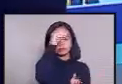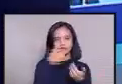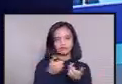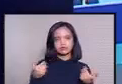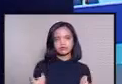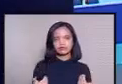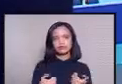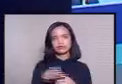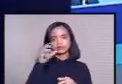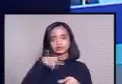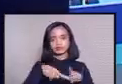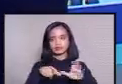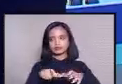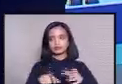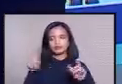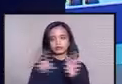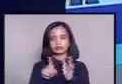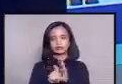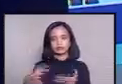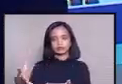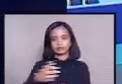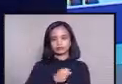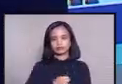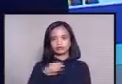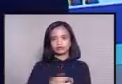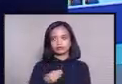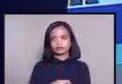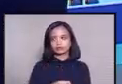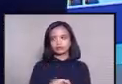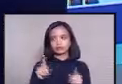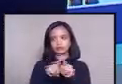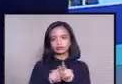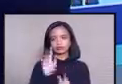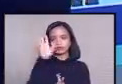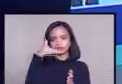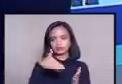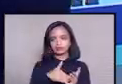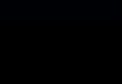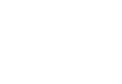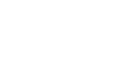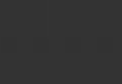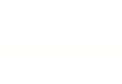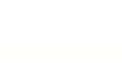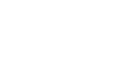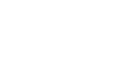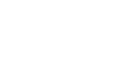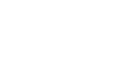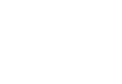mangolekta ng bayad para rito. May multang 5,000 kada araw ang hindi susunod.